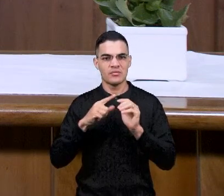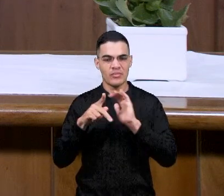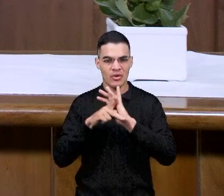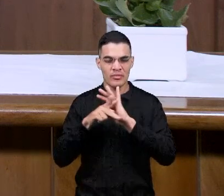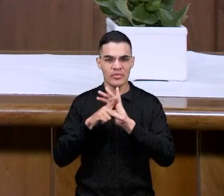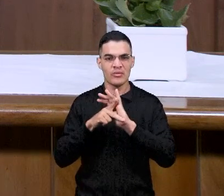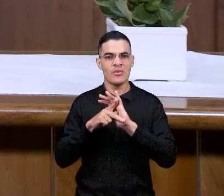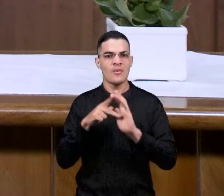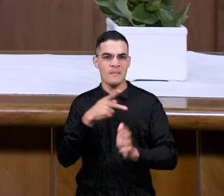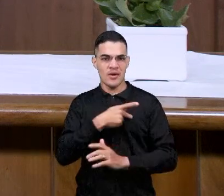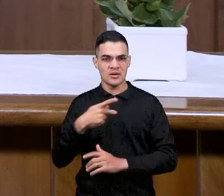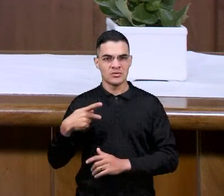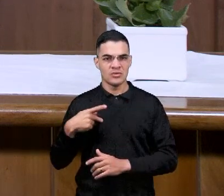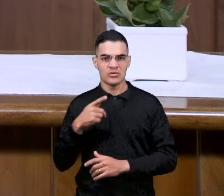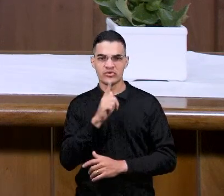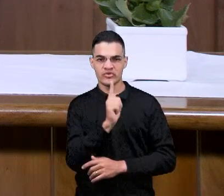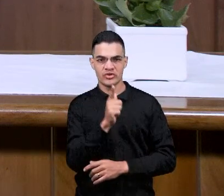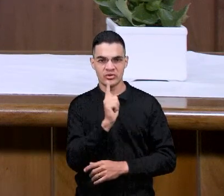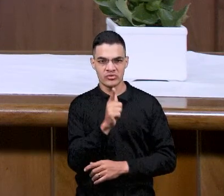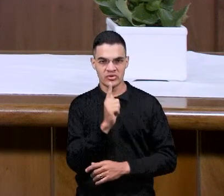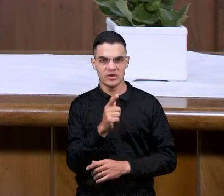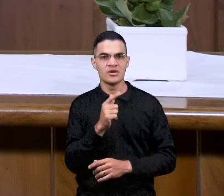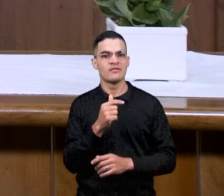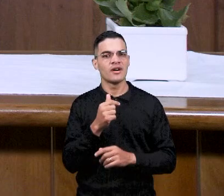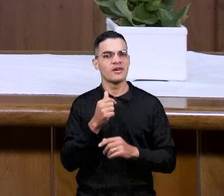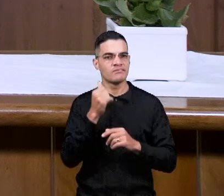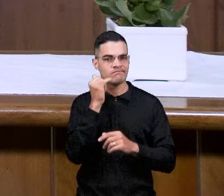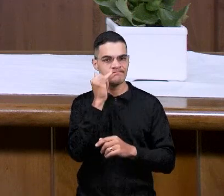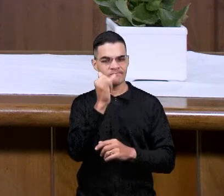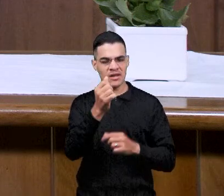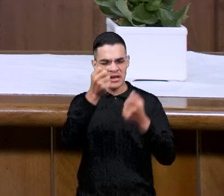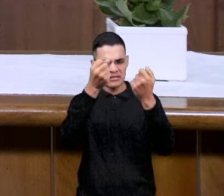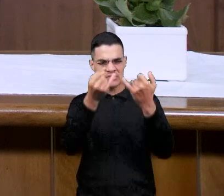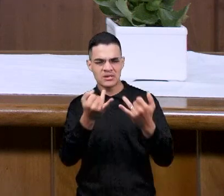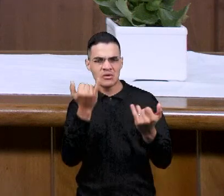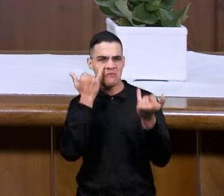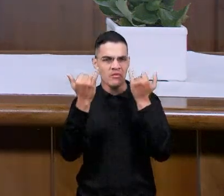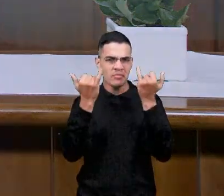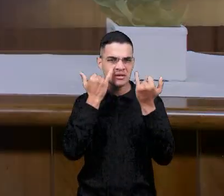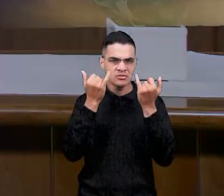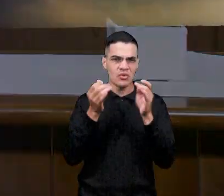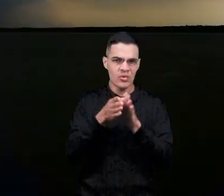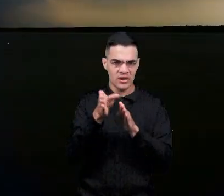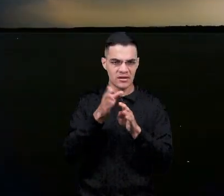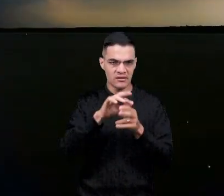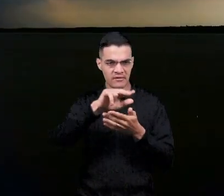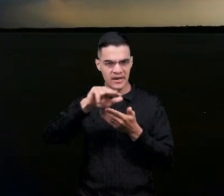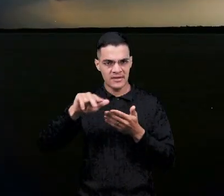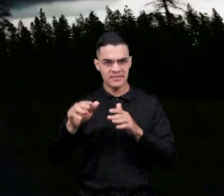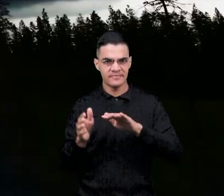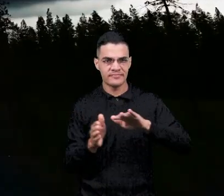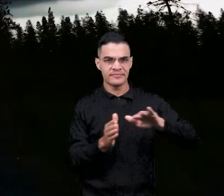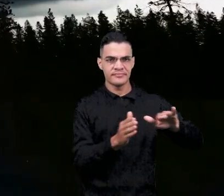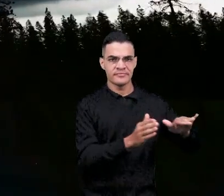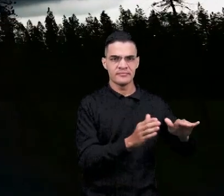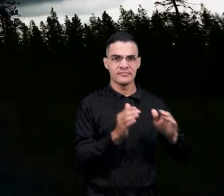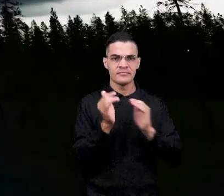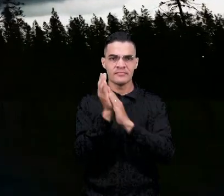allons entendre la parole passager de Tigueres qui va nous apporter quelques informations, quelques orientations.